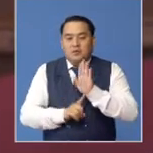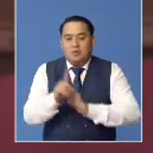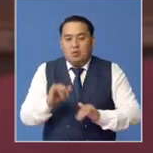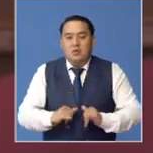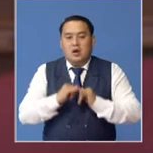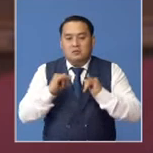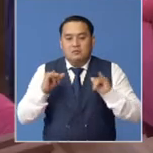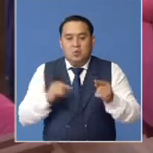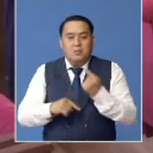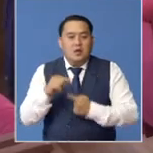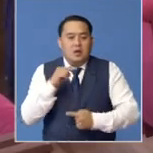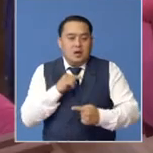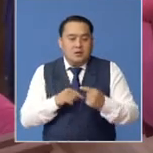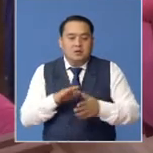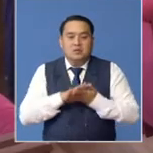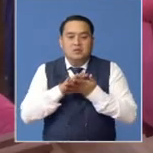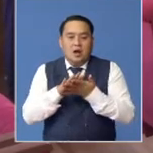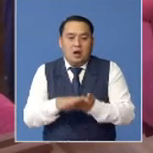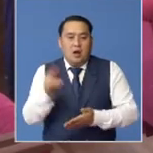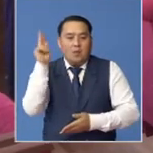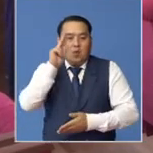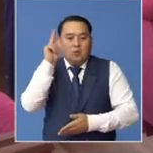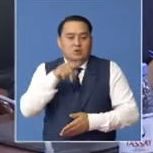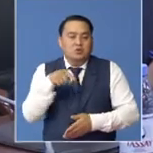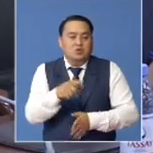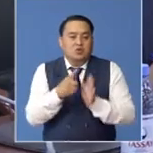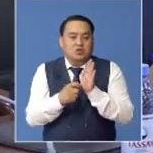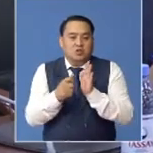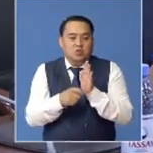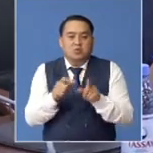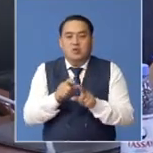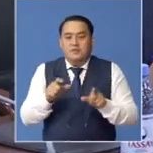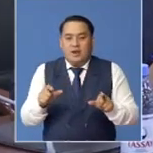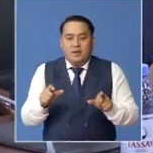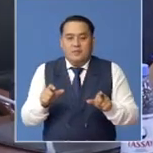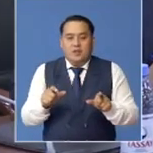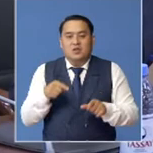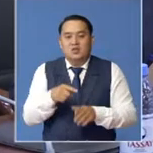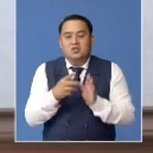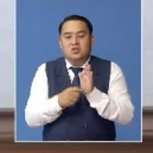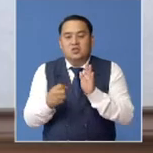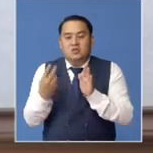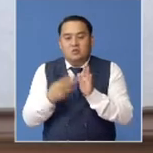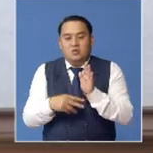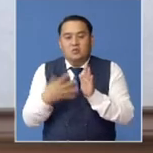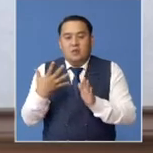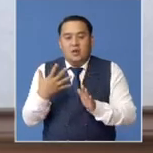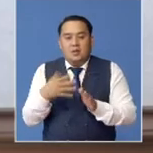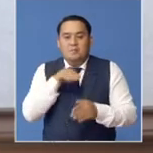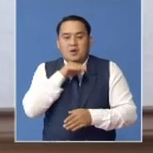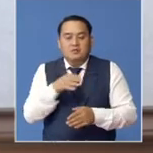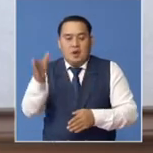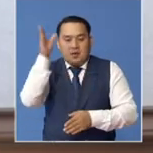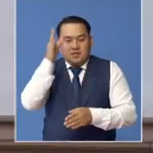развитие предпринимательства, подали заявки на обучение 1608 граждан. Из них 1395 получили